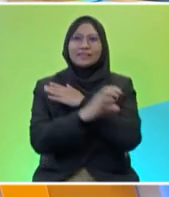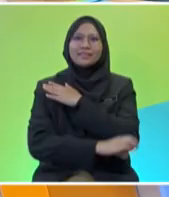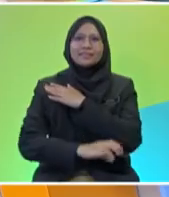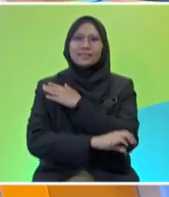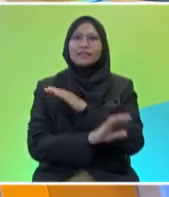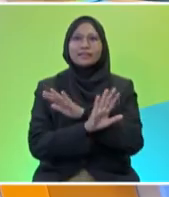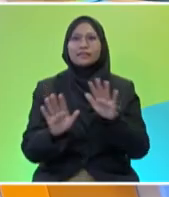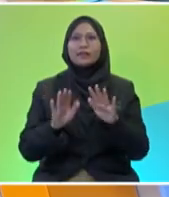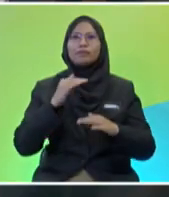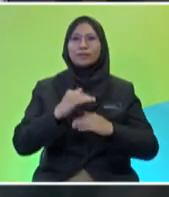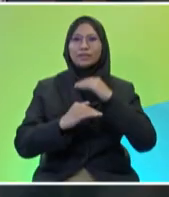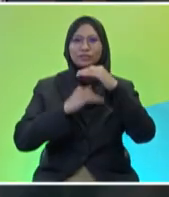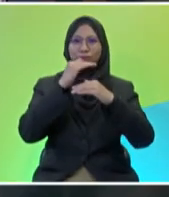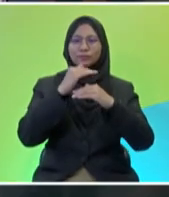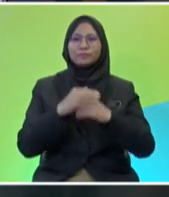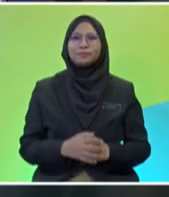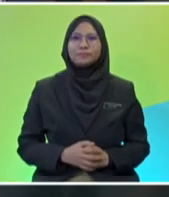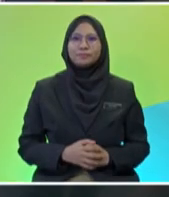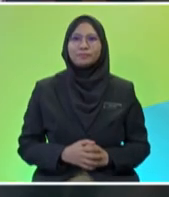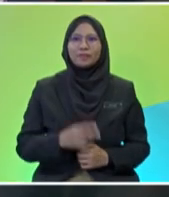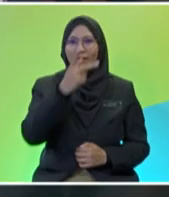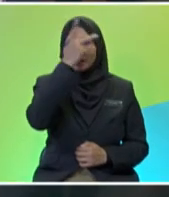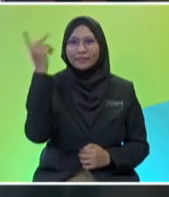pembangunan itu tidak dapat dibentuk